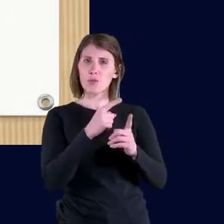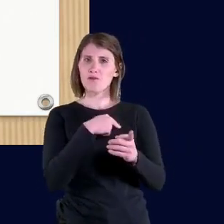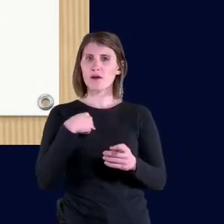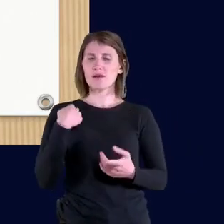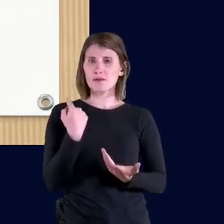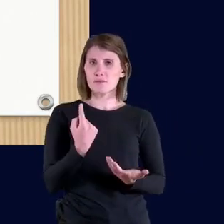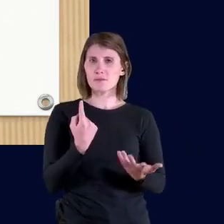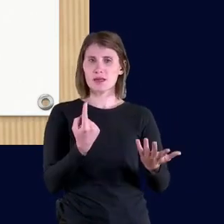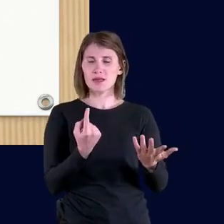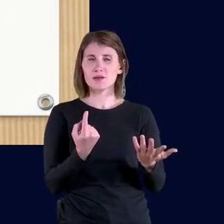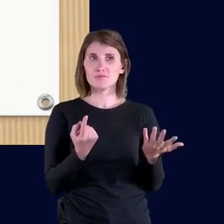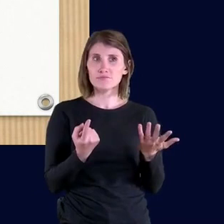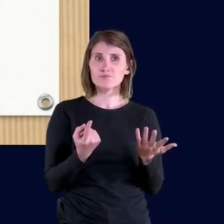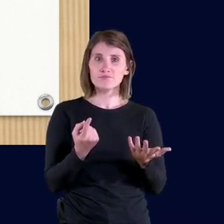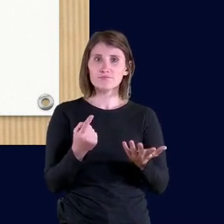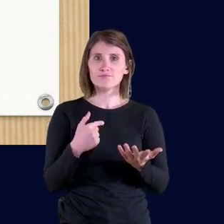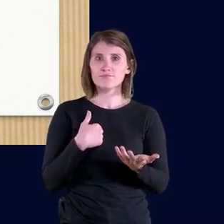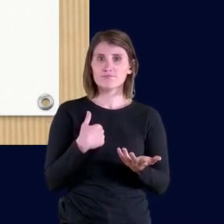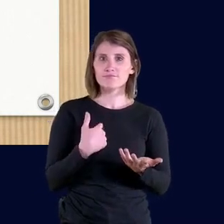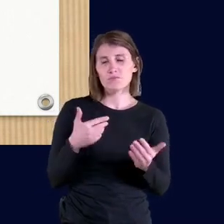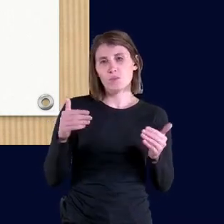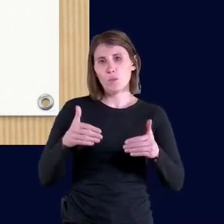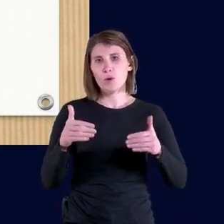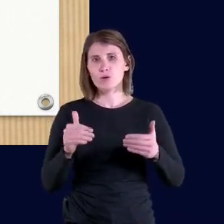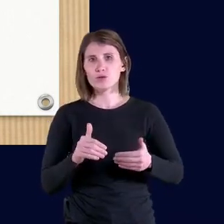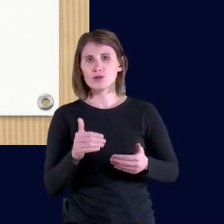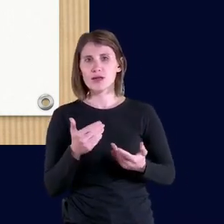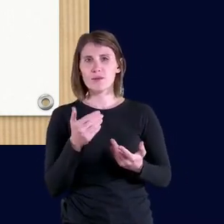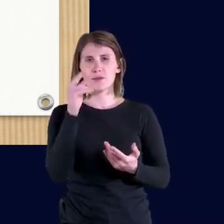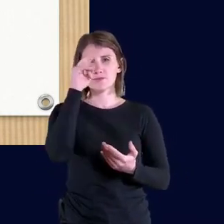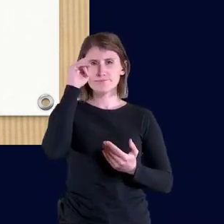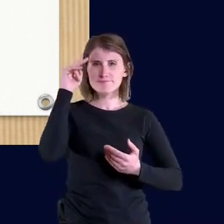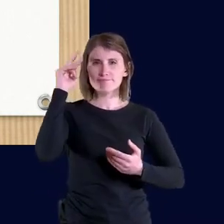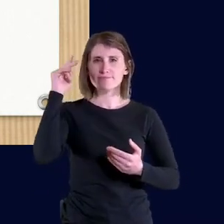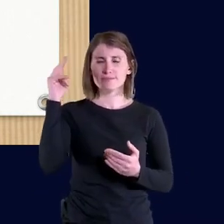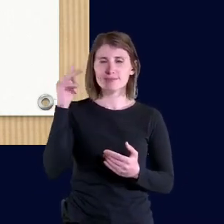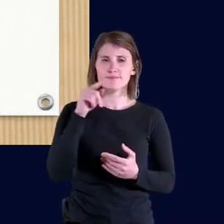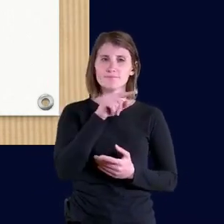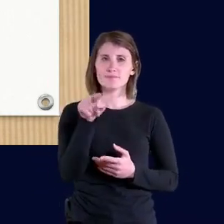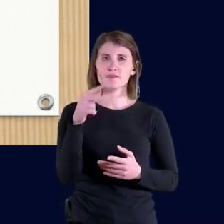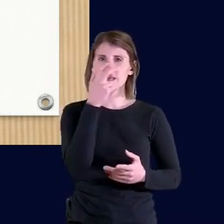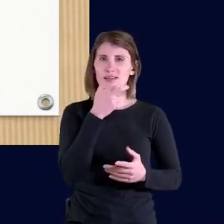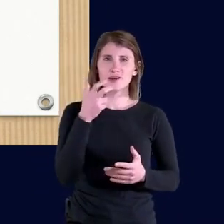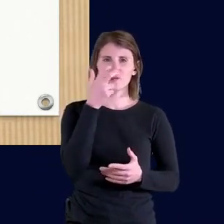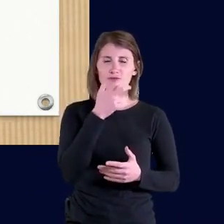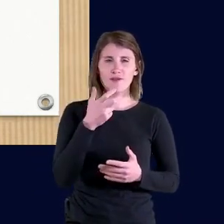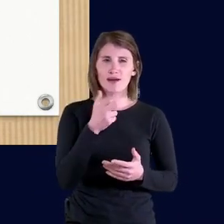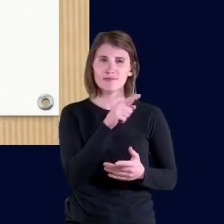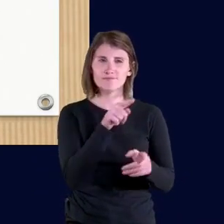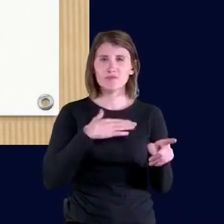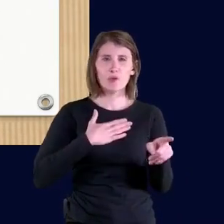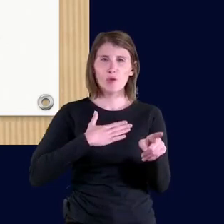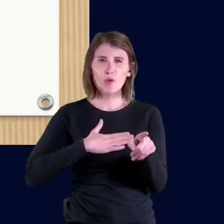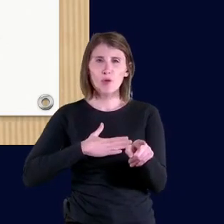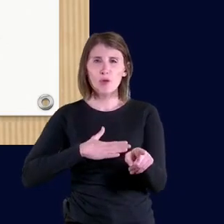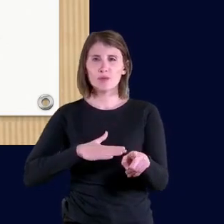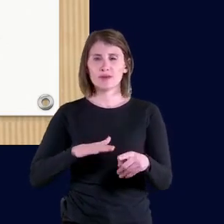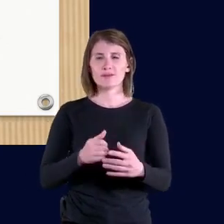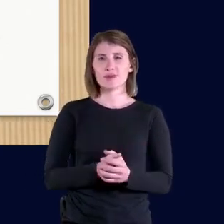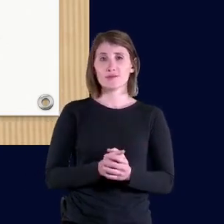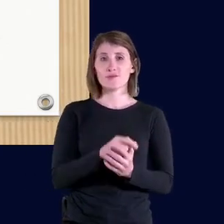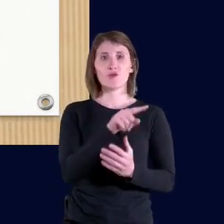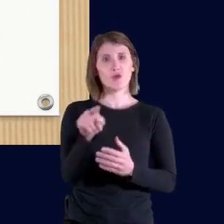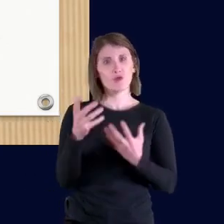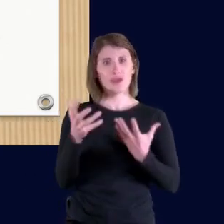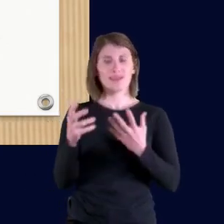możemy sobie że tak powiem wychwycić ich zainteresowania uczniowie chętnie